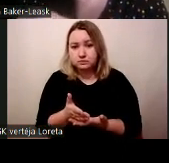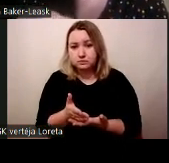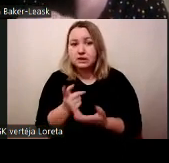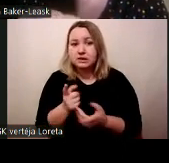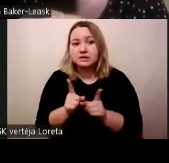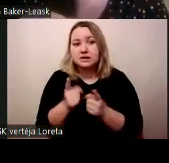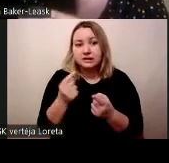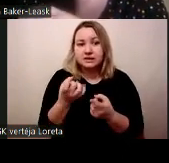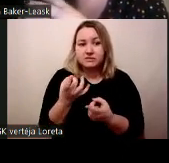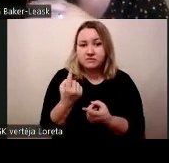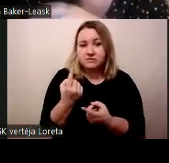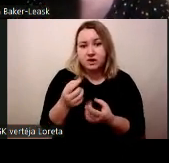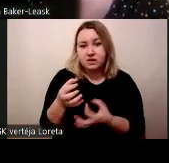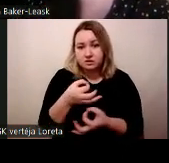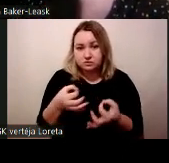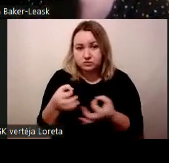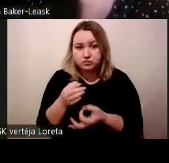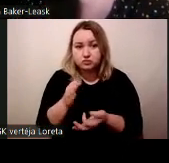diskusiją tarp jūsų grupių,